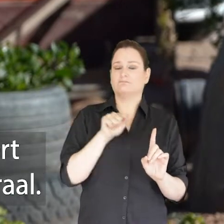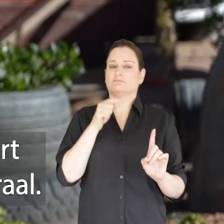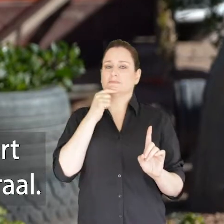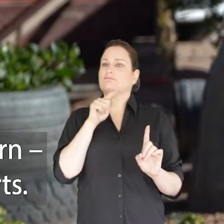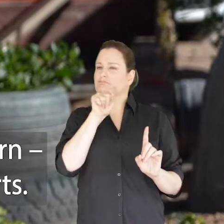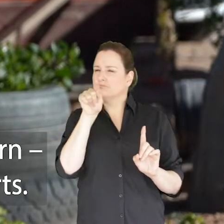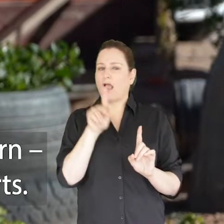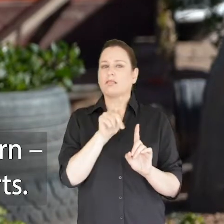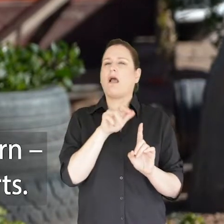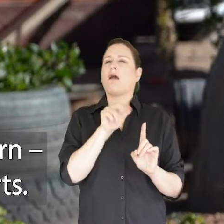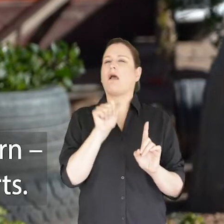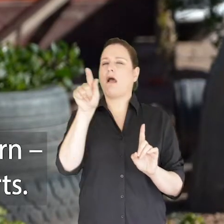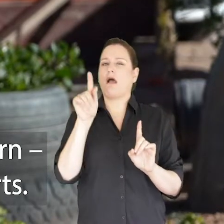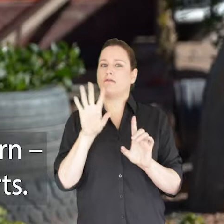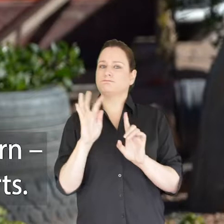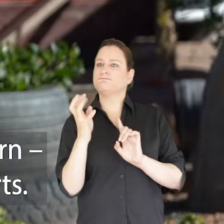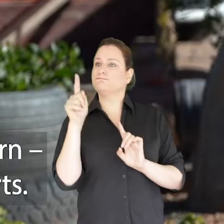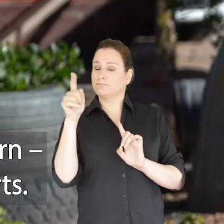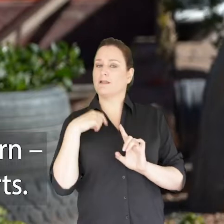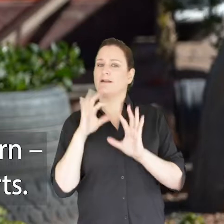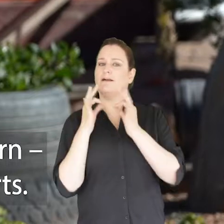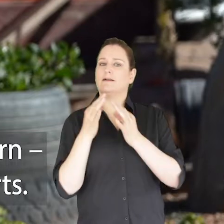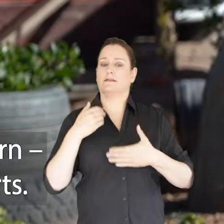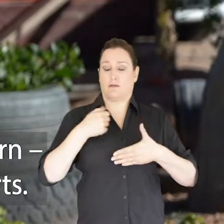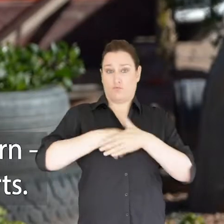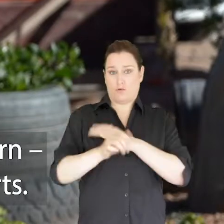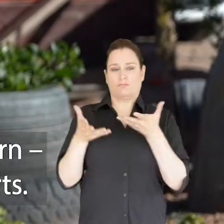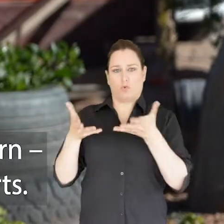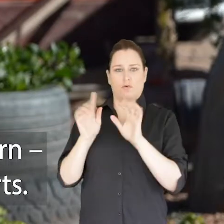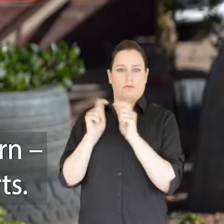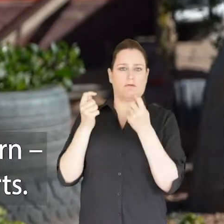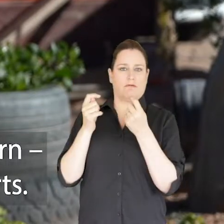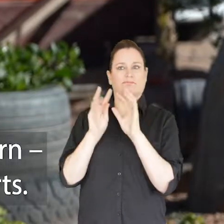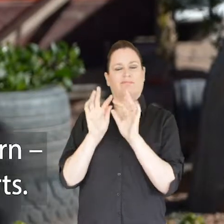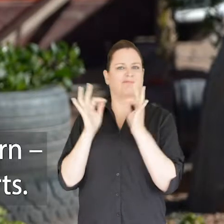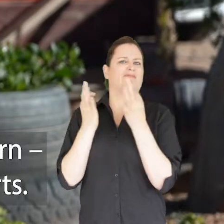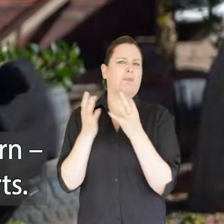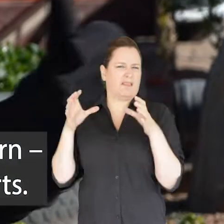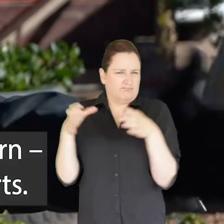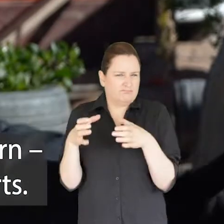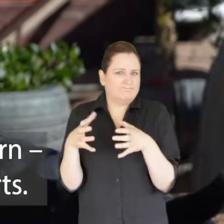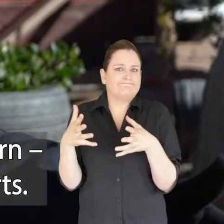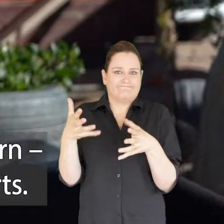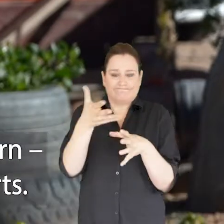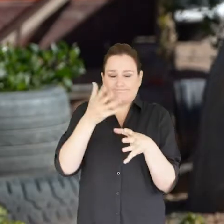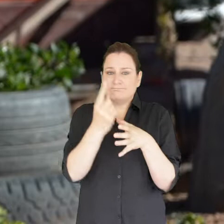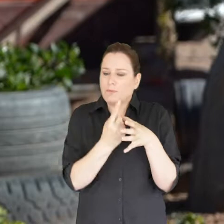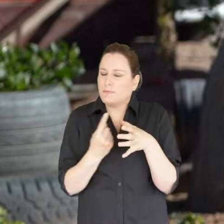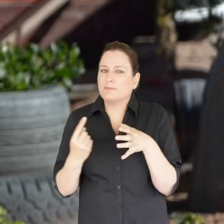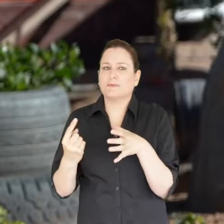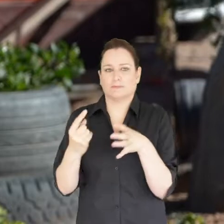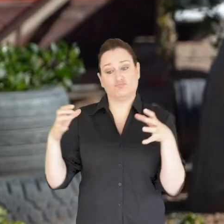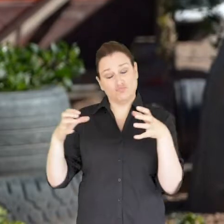Kral uit. Kara. Dat is die categorie waar hij geboren is. Bij die stam. Stam is met die bondswaard.